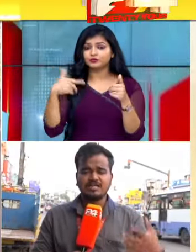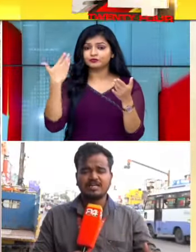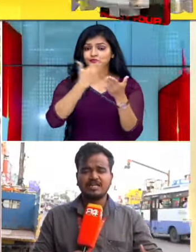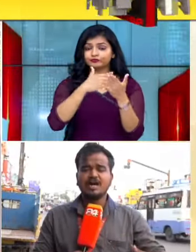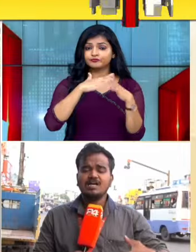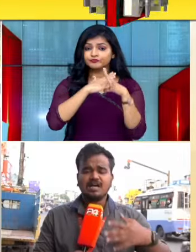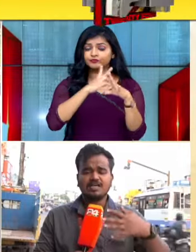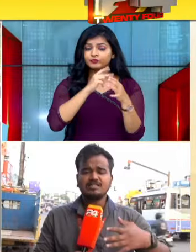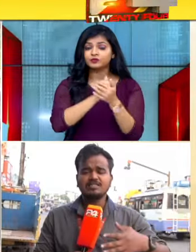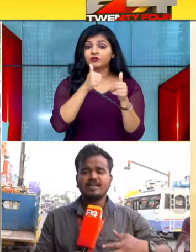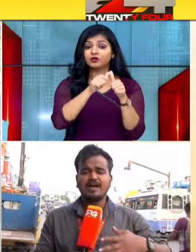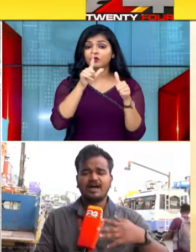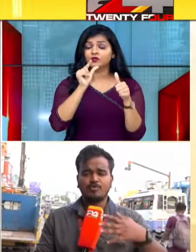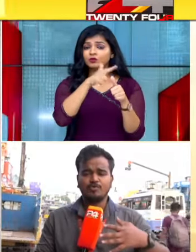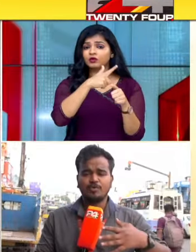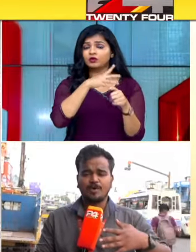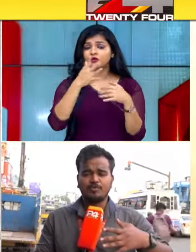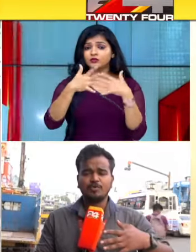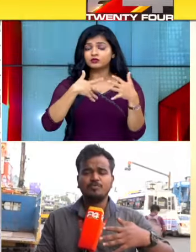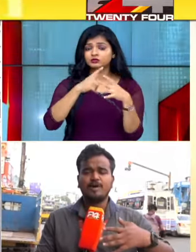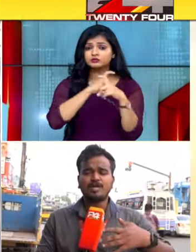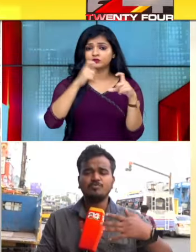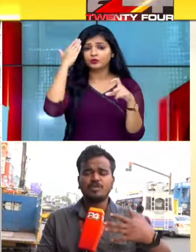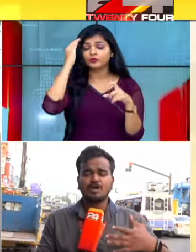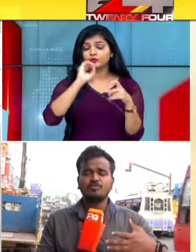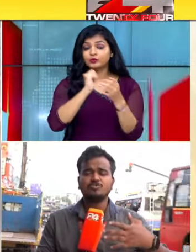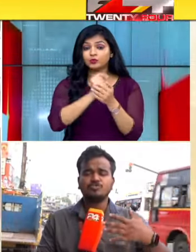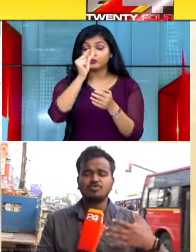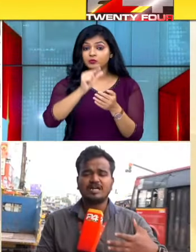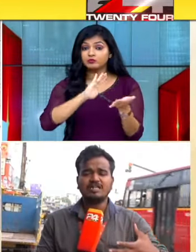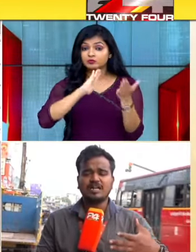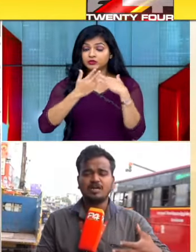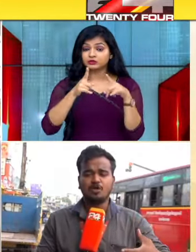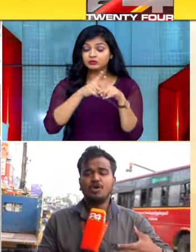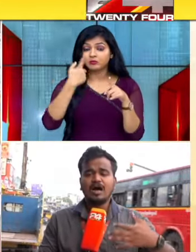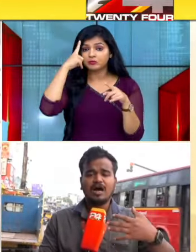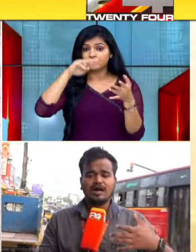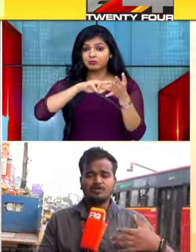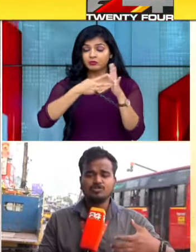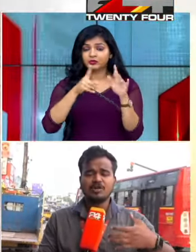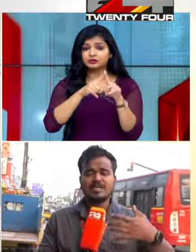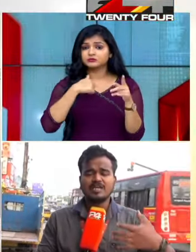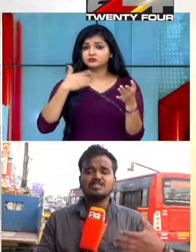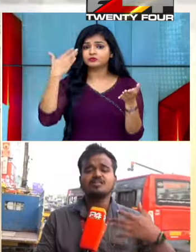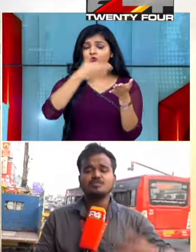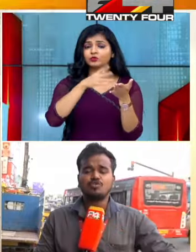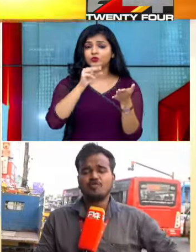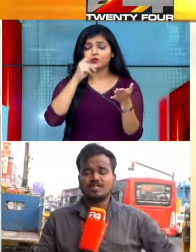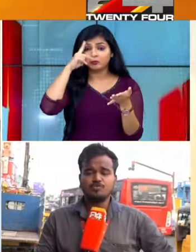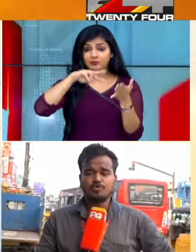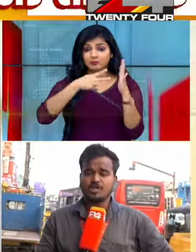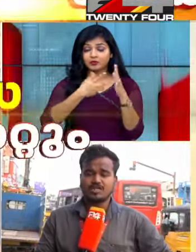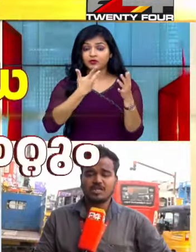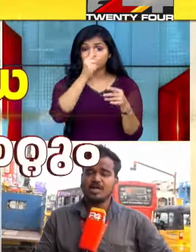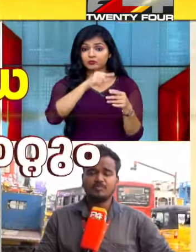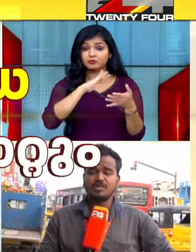അല്ലുവിന് നേരിട്ട് അറിയില്ല, ഇത്തരത്തിൽ ഒരു മരണമുണ്ടാകും എന്നൊന്നും കണ്ടിട്ടല്ലോ അല്ലു അർജുൻ അവിടേക്ക് എത്തിയത് എന്നുള്ളൊരു